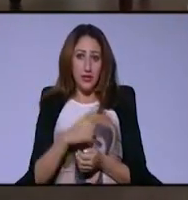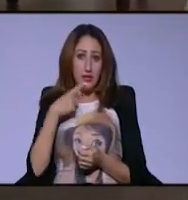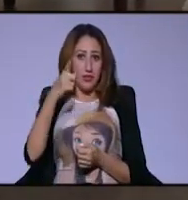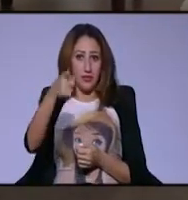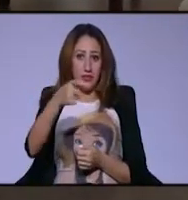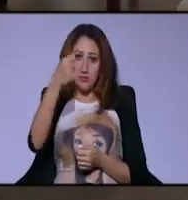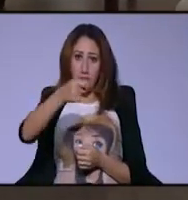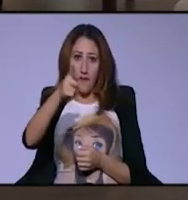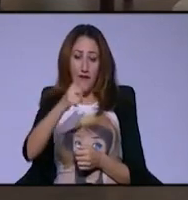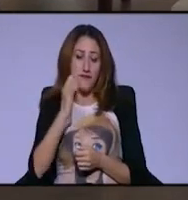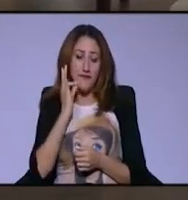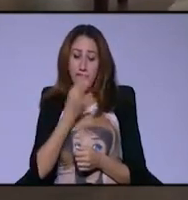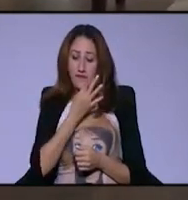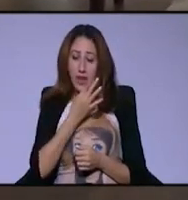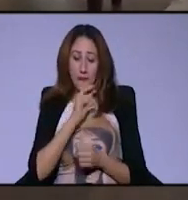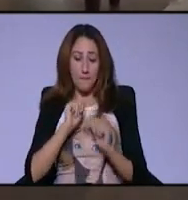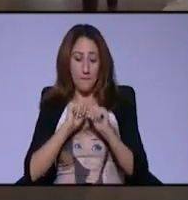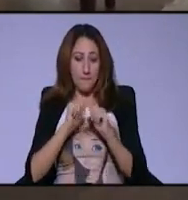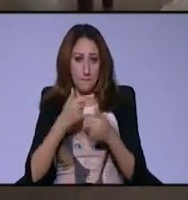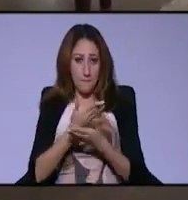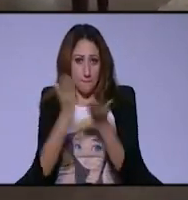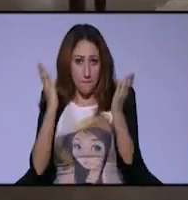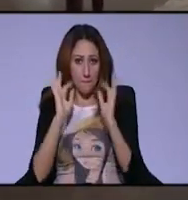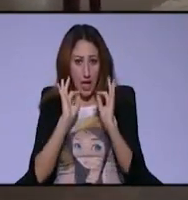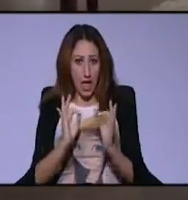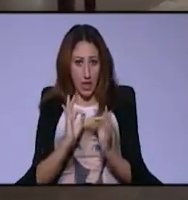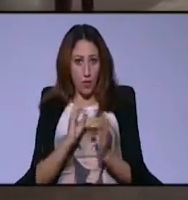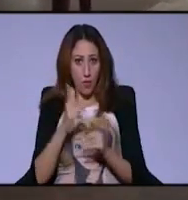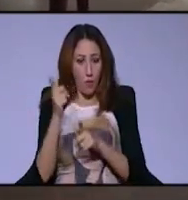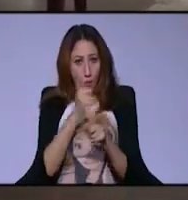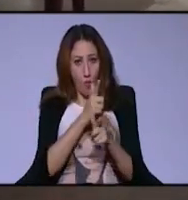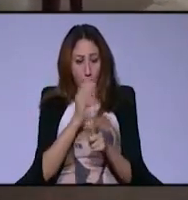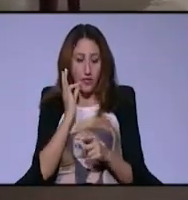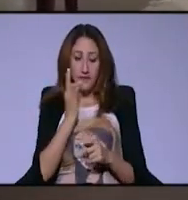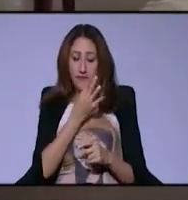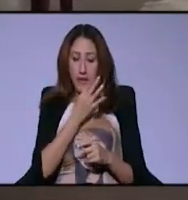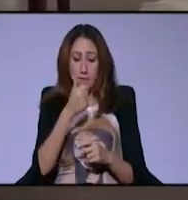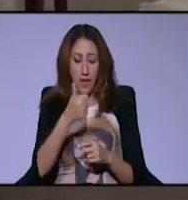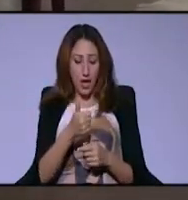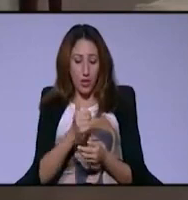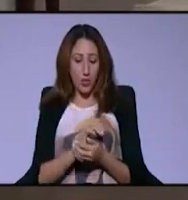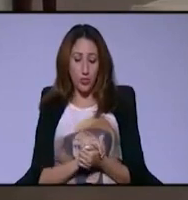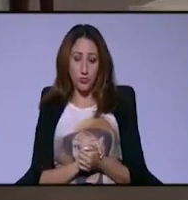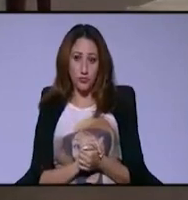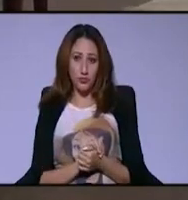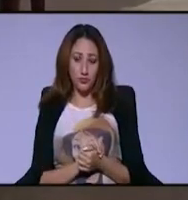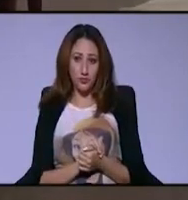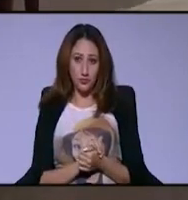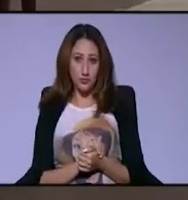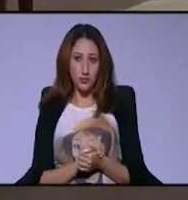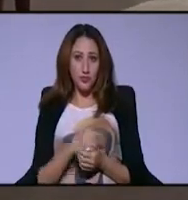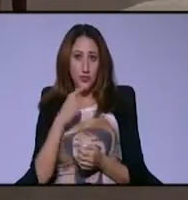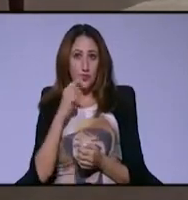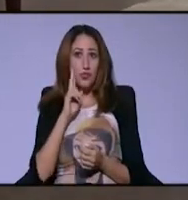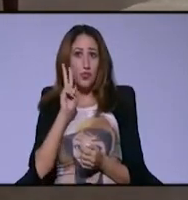العزيز الأستاذ مجدي إمام على الهمة التي وجهها لإخراج هذا الفيلم، وأرجو أن يكون فيه يعني لمحة